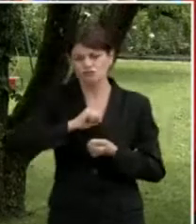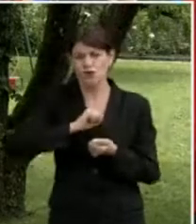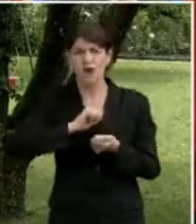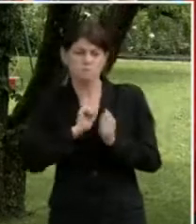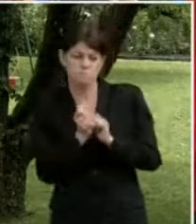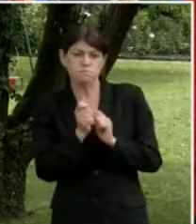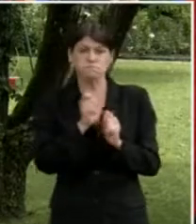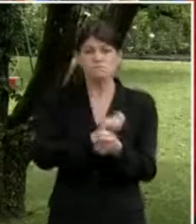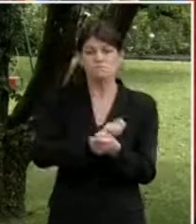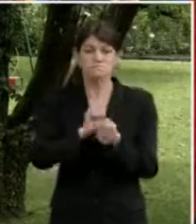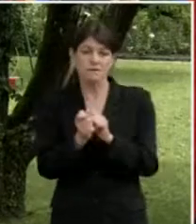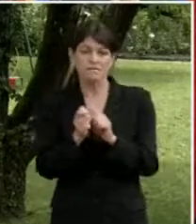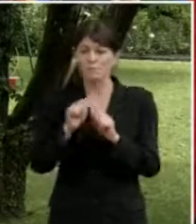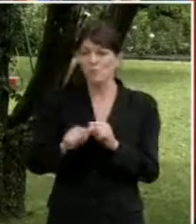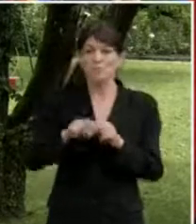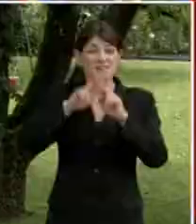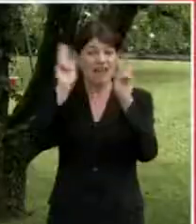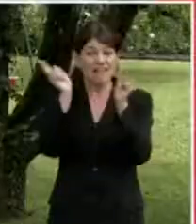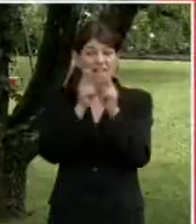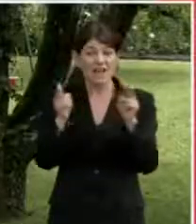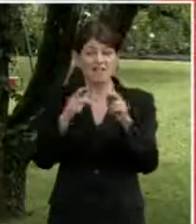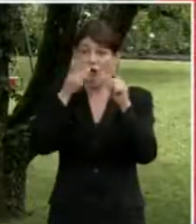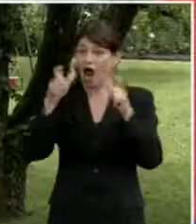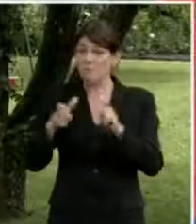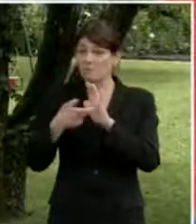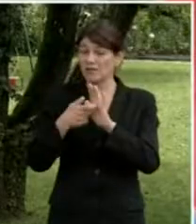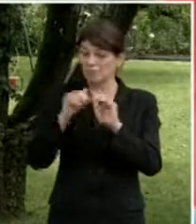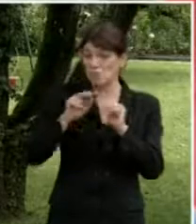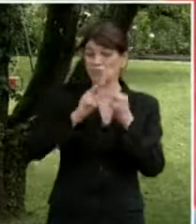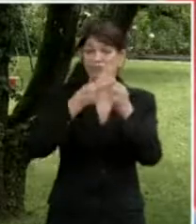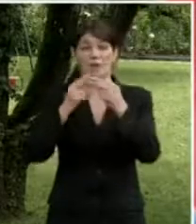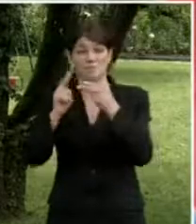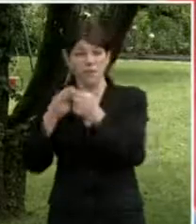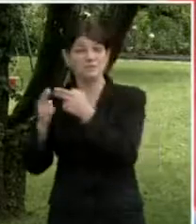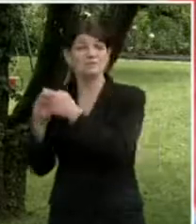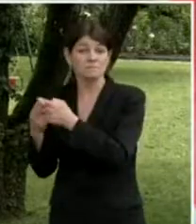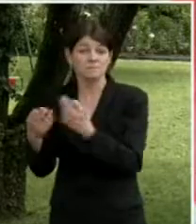sich ändernde internationale Rahmenbedingungen einstellen muss,